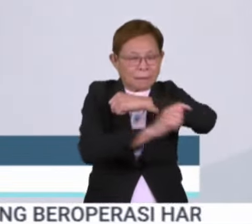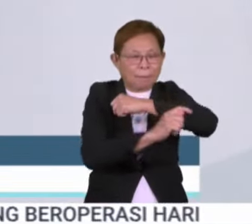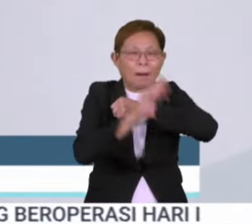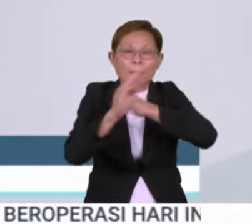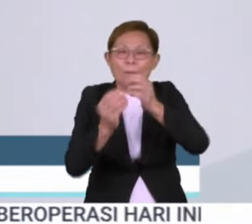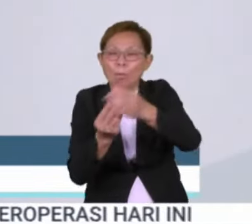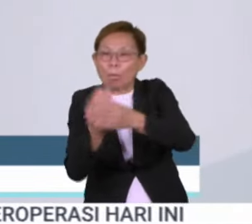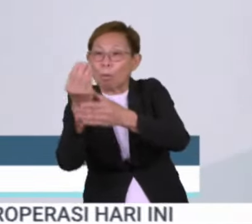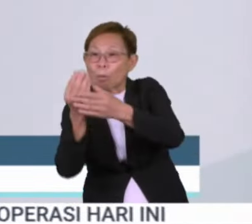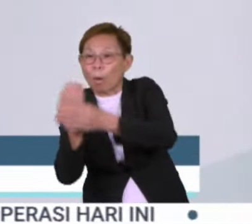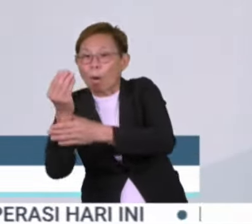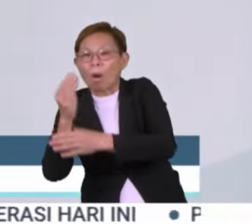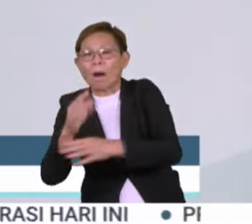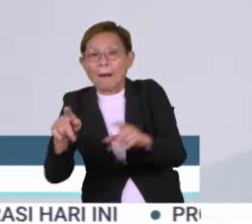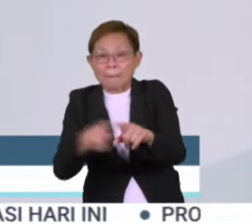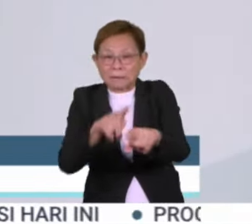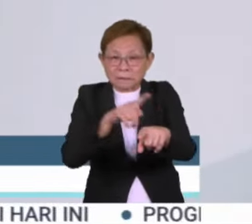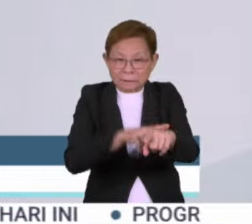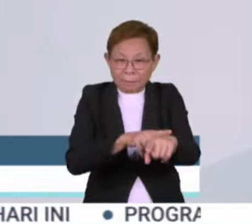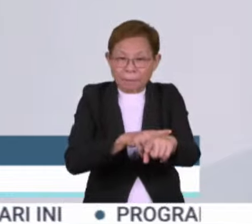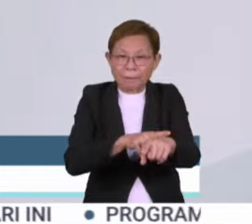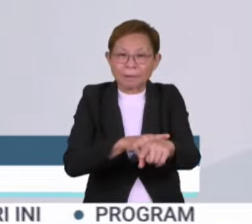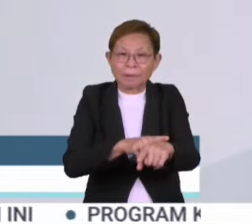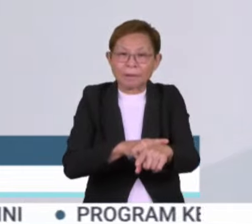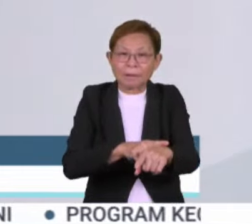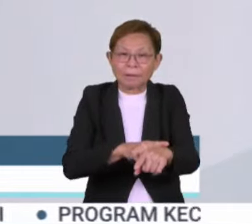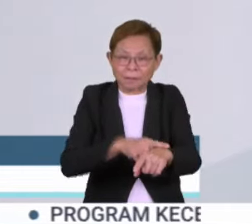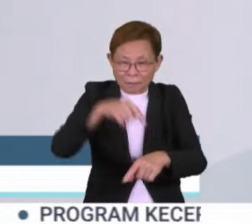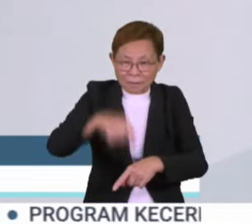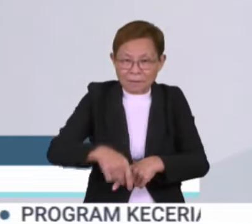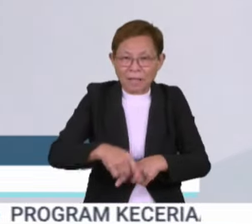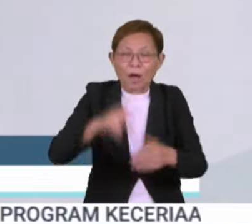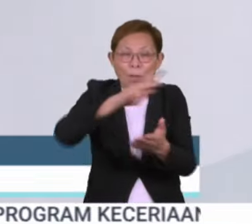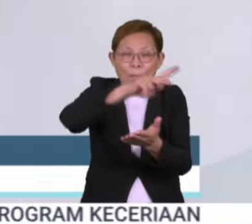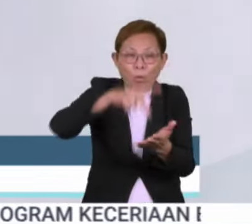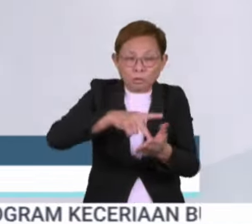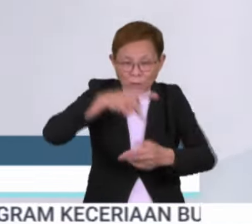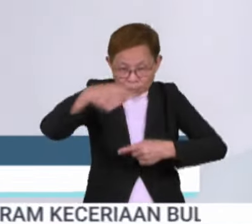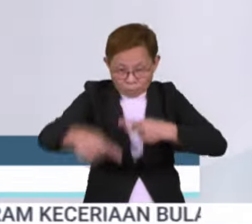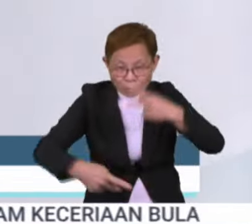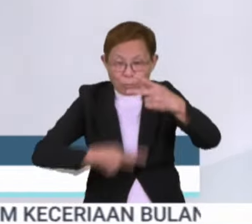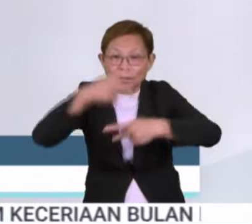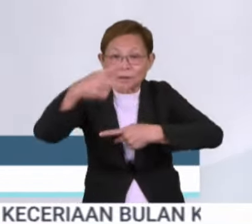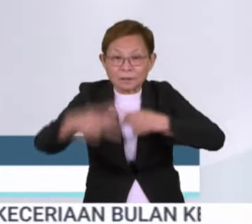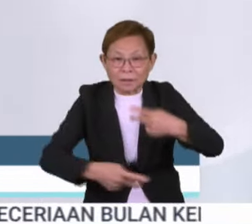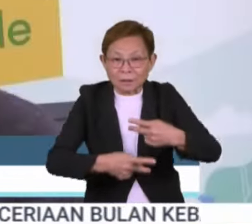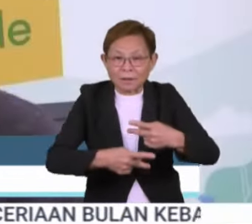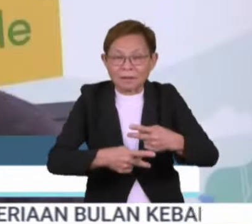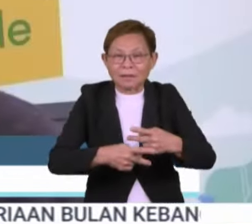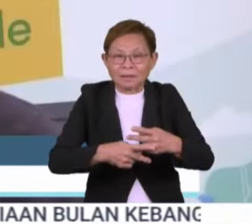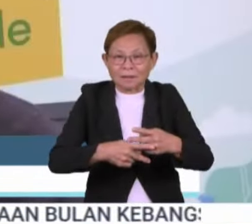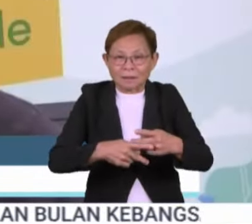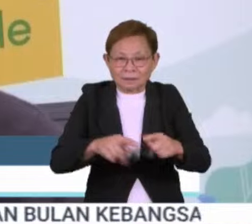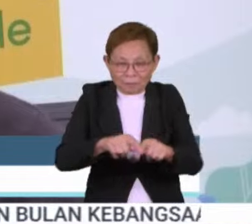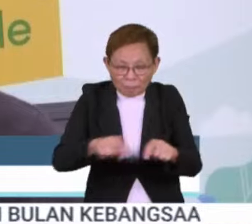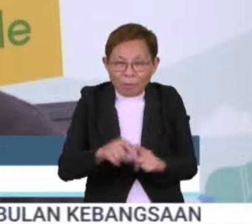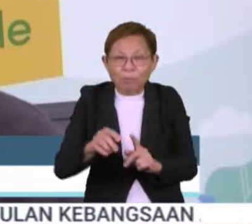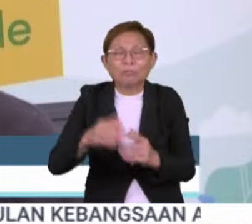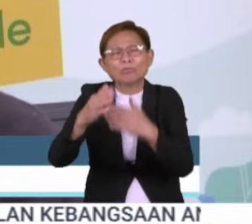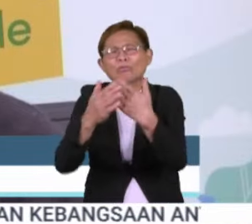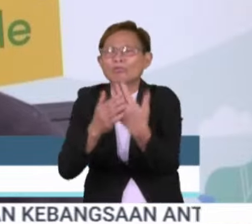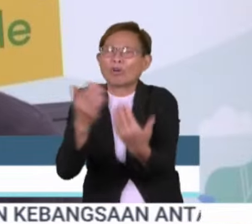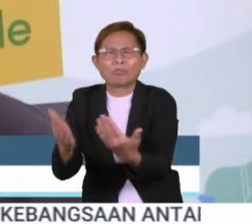dalam masa yang sama juga kabin pusat pengelolaan kita recycle ni tempatnya adalah sangat strategik. Sangat convenient